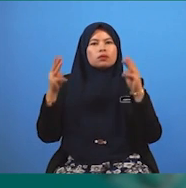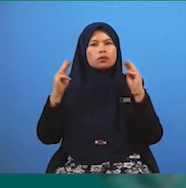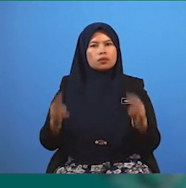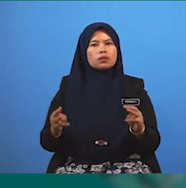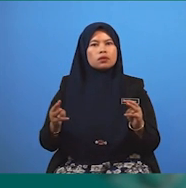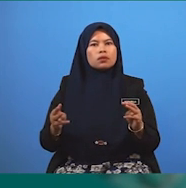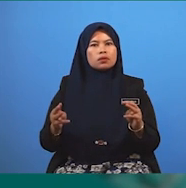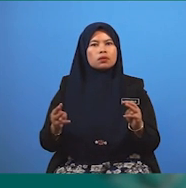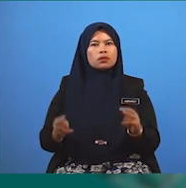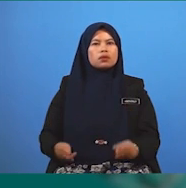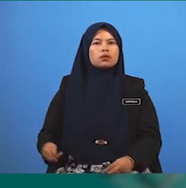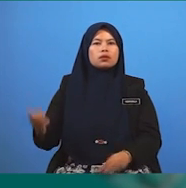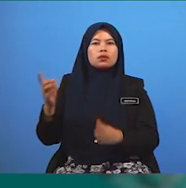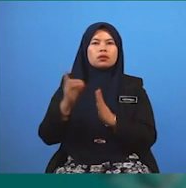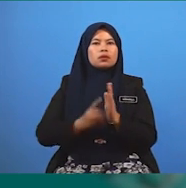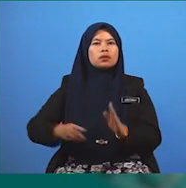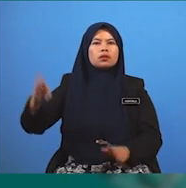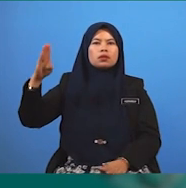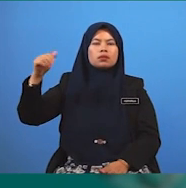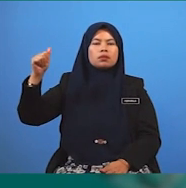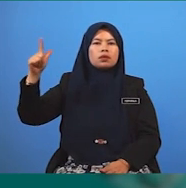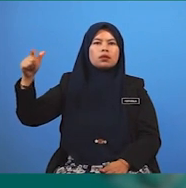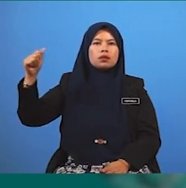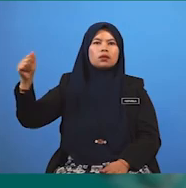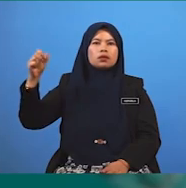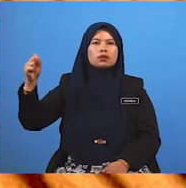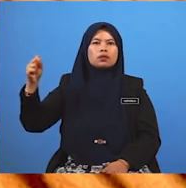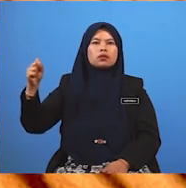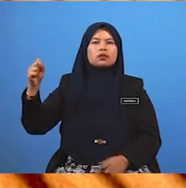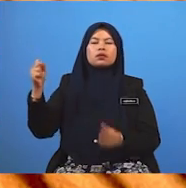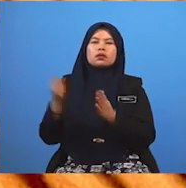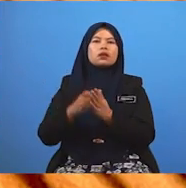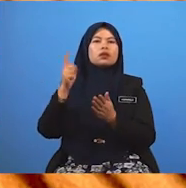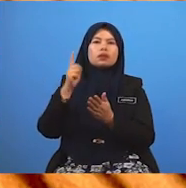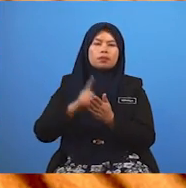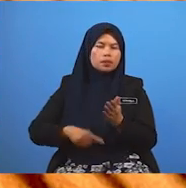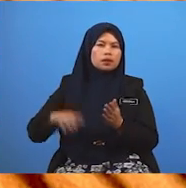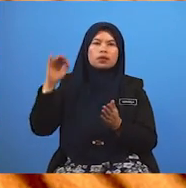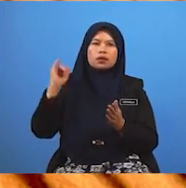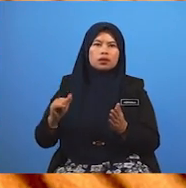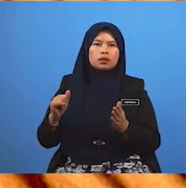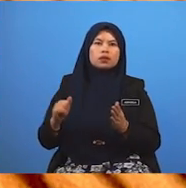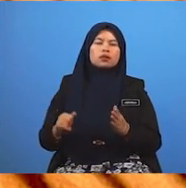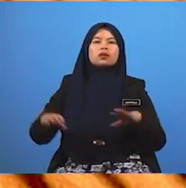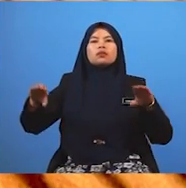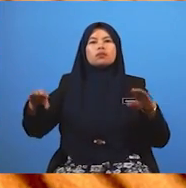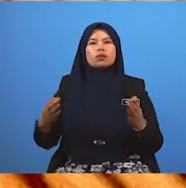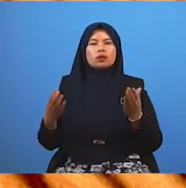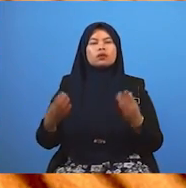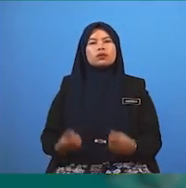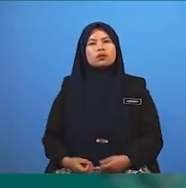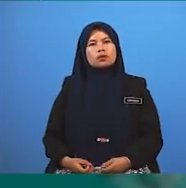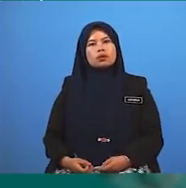dibalas dengan apa yang ia usahakan. Oleh sebab itu, murid-murid sekalian,